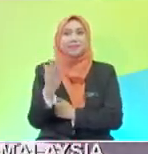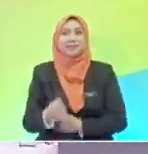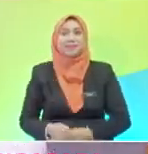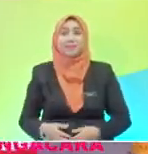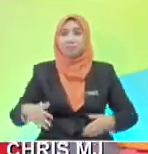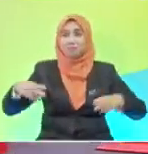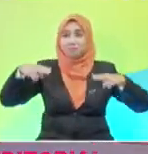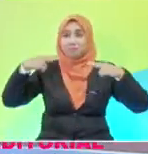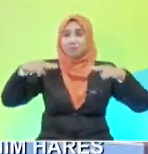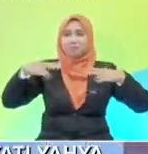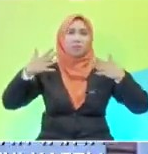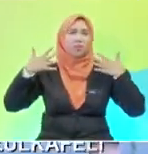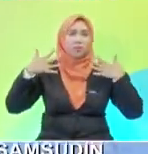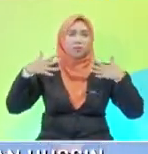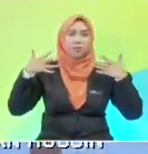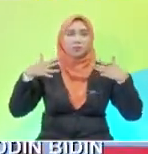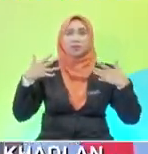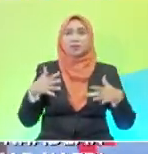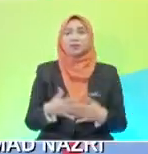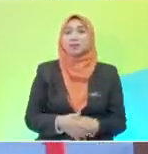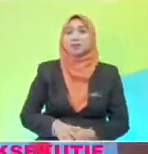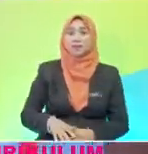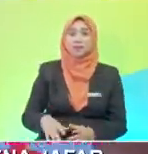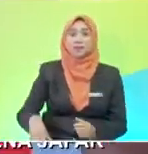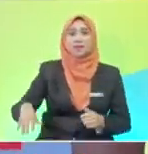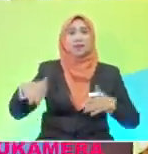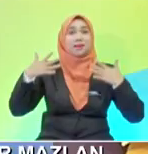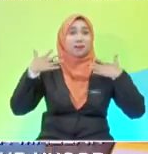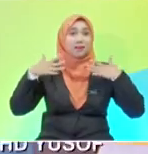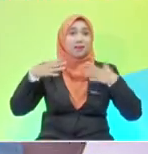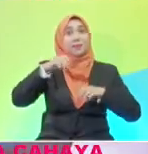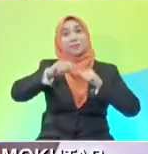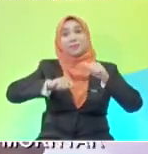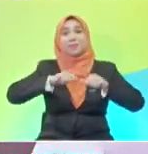hampanya Hangat sekali menghangatkan